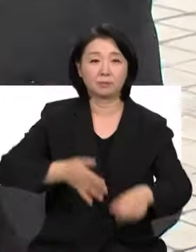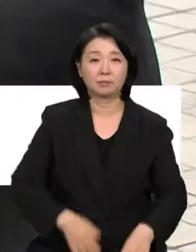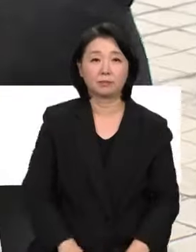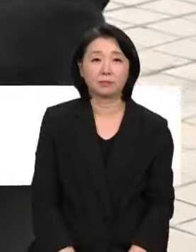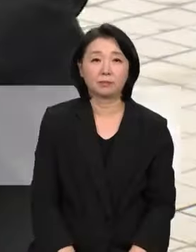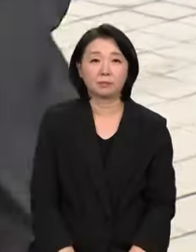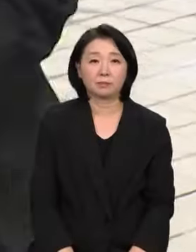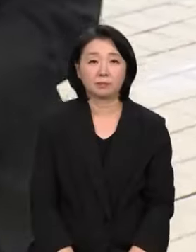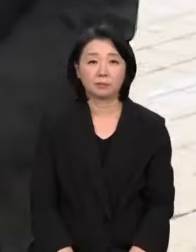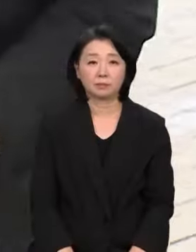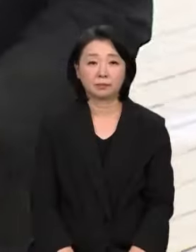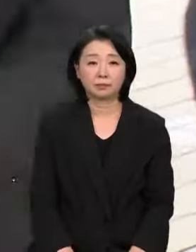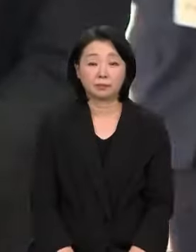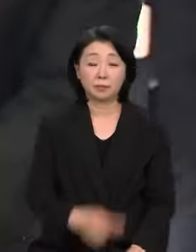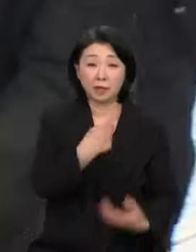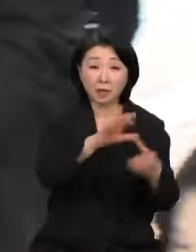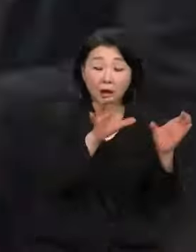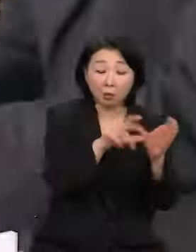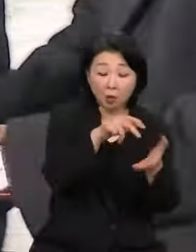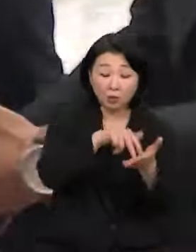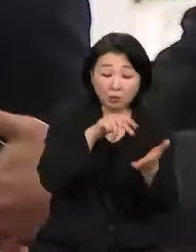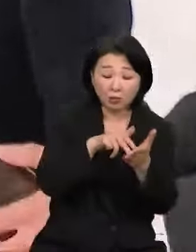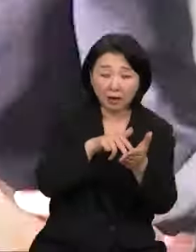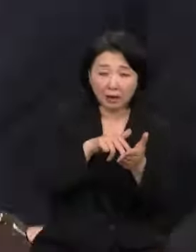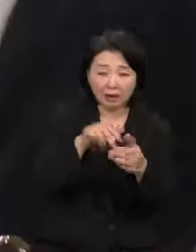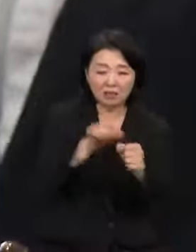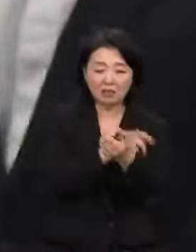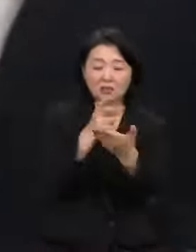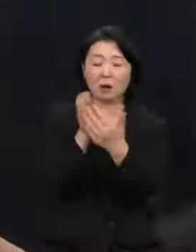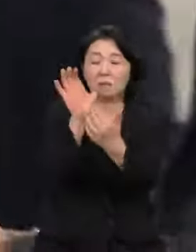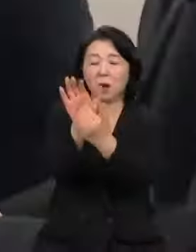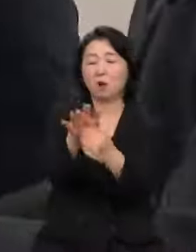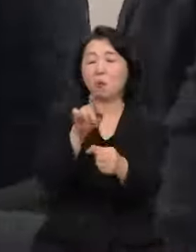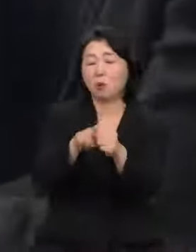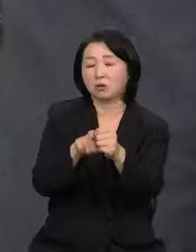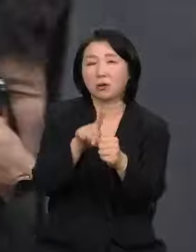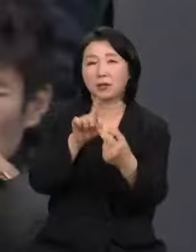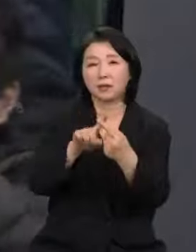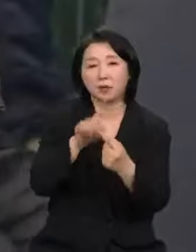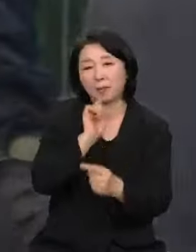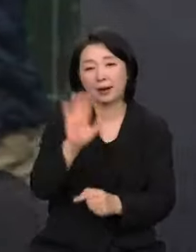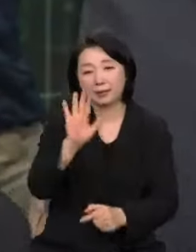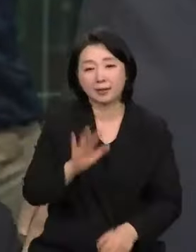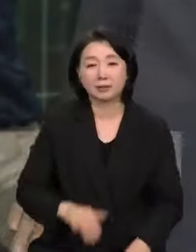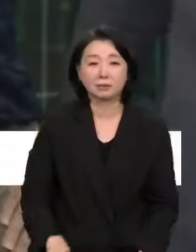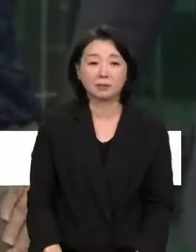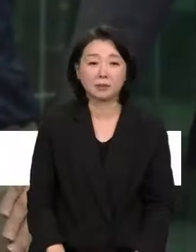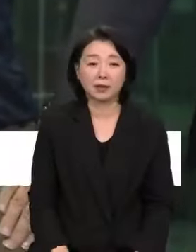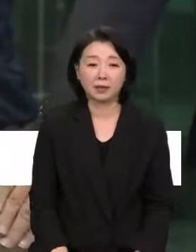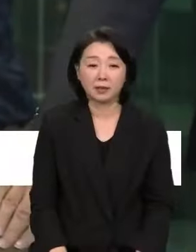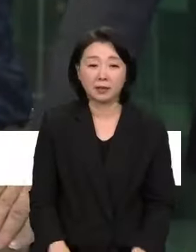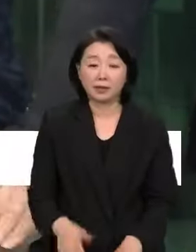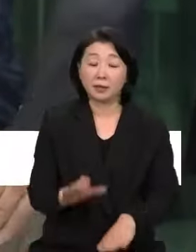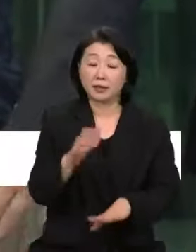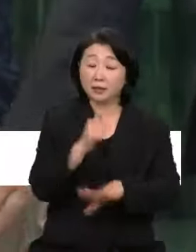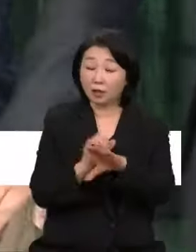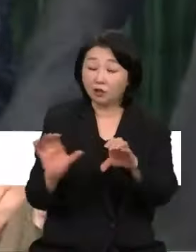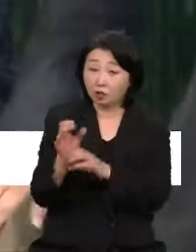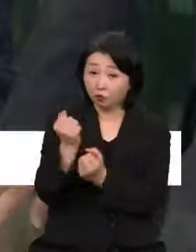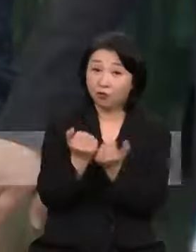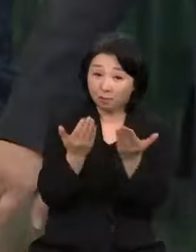부탁드립니다. 야권에서 나오는 특검 방어용이란 주장엔 말을 아꼈습니다. 저는 추후에 또 말씀드릴 기회가 있을